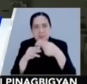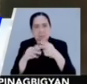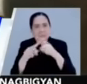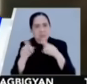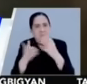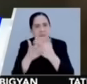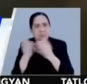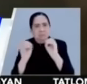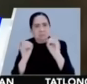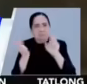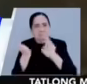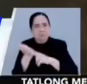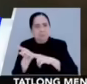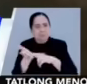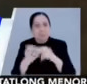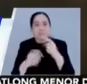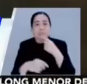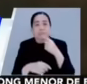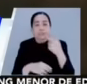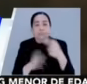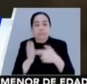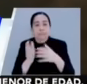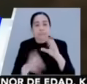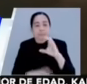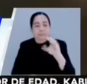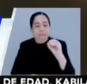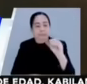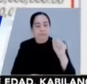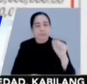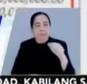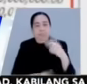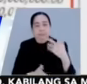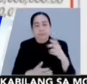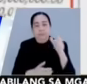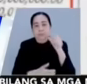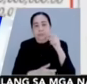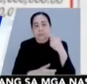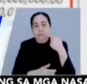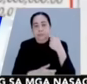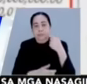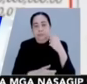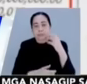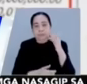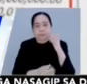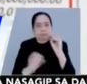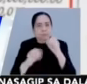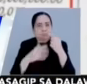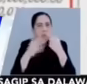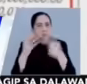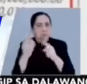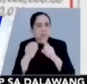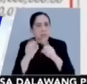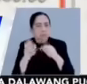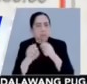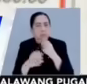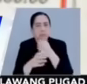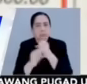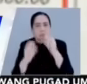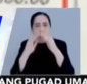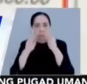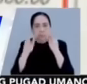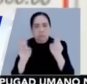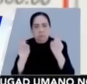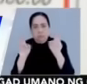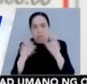pirmado. Ayon sa kinatawa ng COA na si Attorney Gloria Camora, wala na silang ibang detalye tungkol sa mga safe houses na ito.